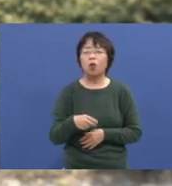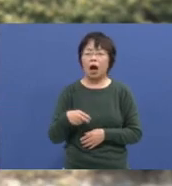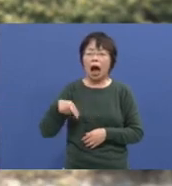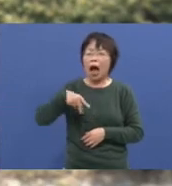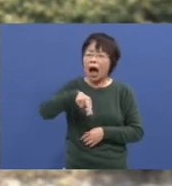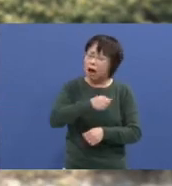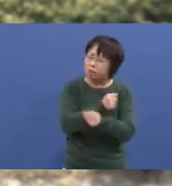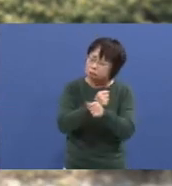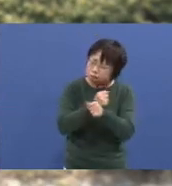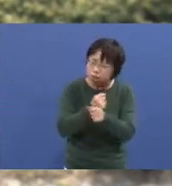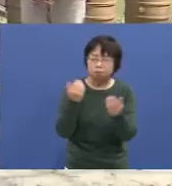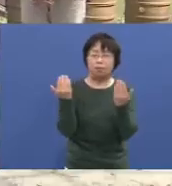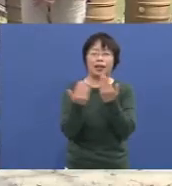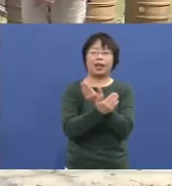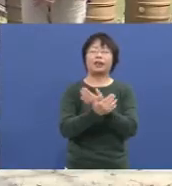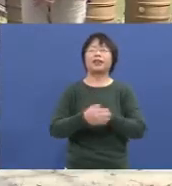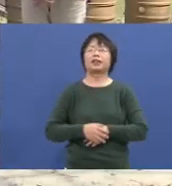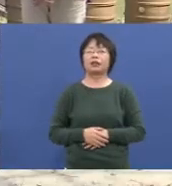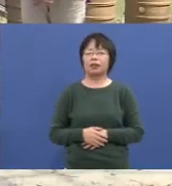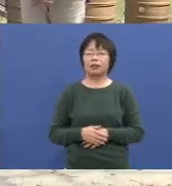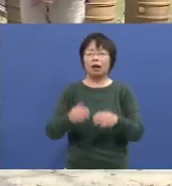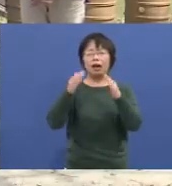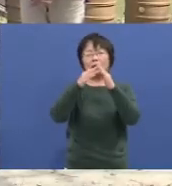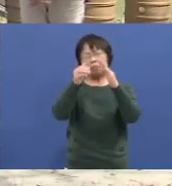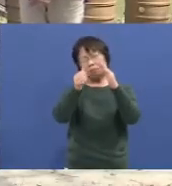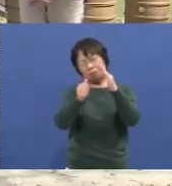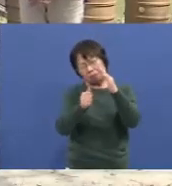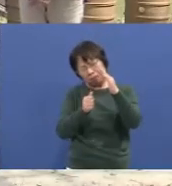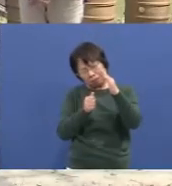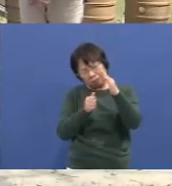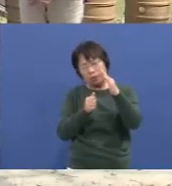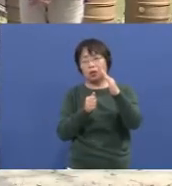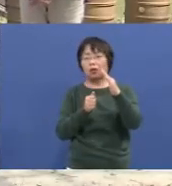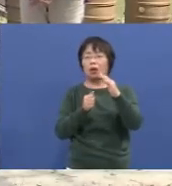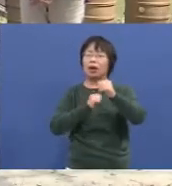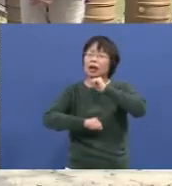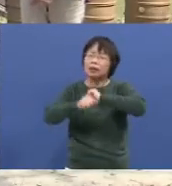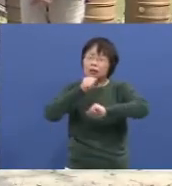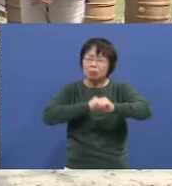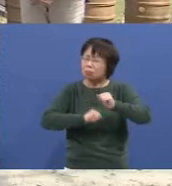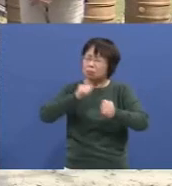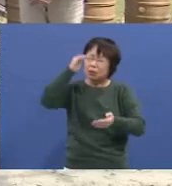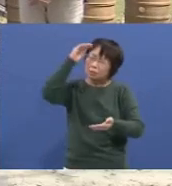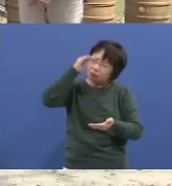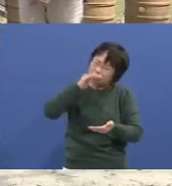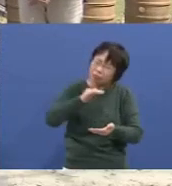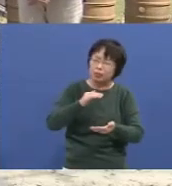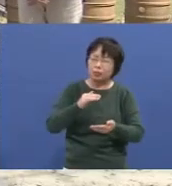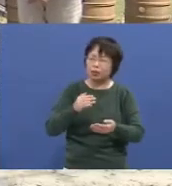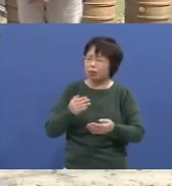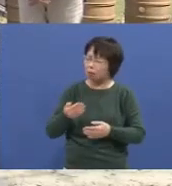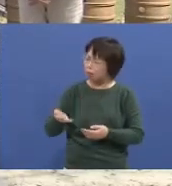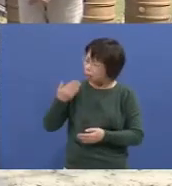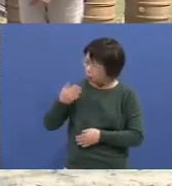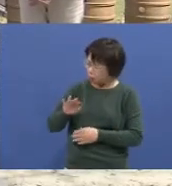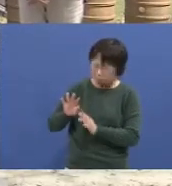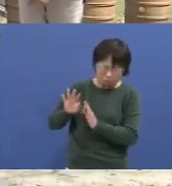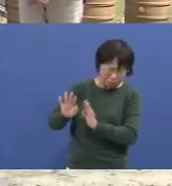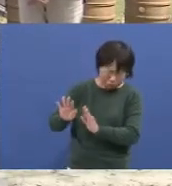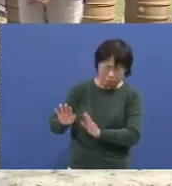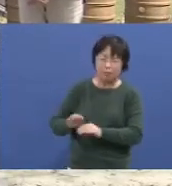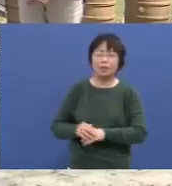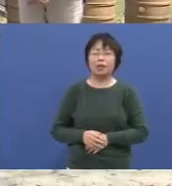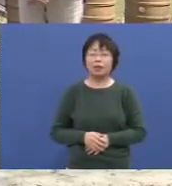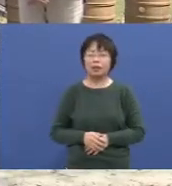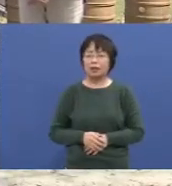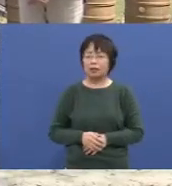く動作に支障が出てきます。家に閉じこもりがちになると活動量が落ちてお腹が空きにくくなるんです。そ